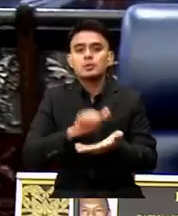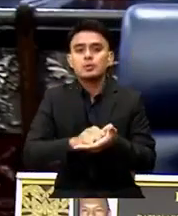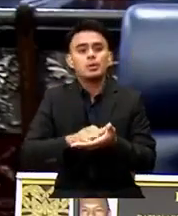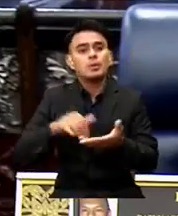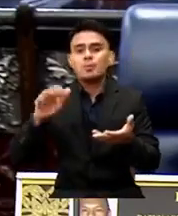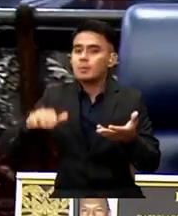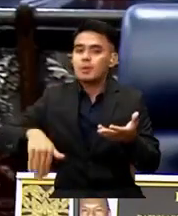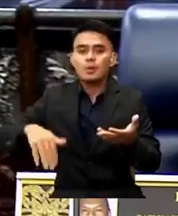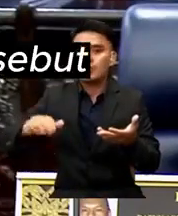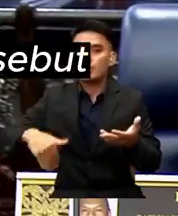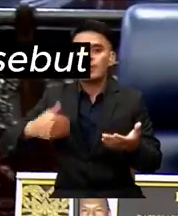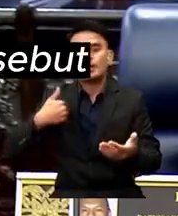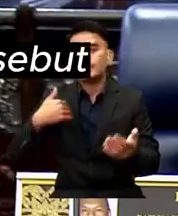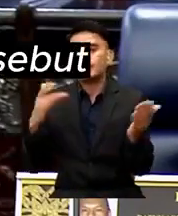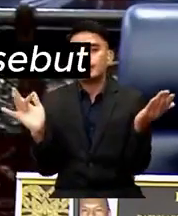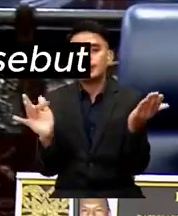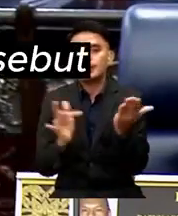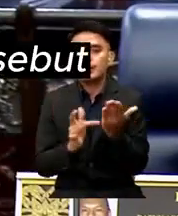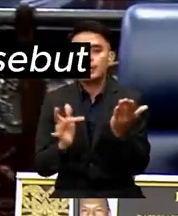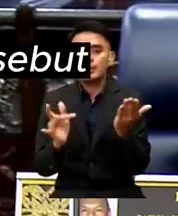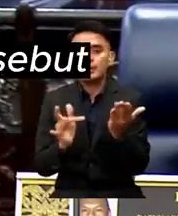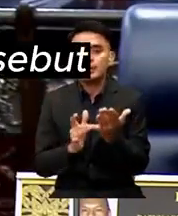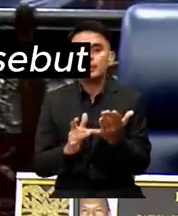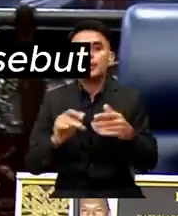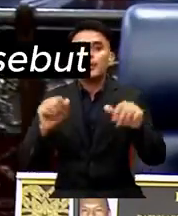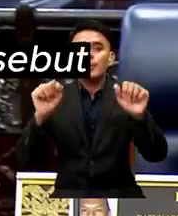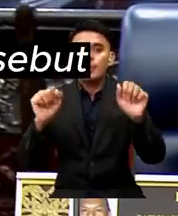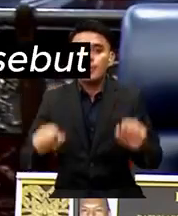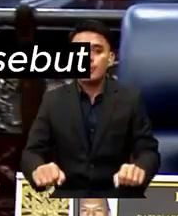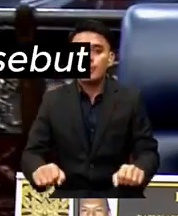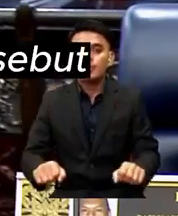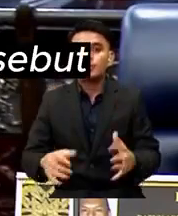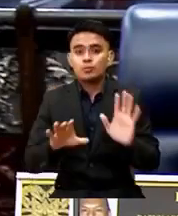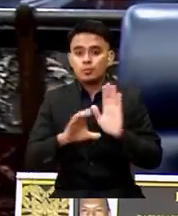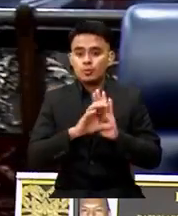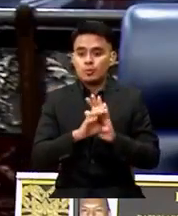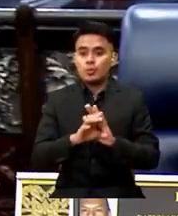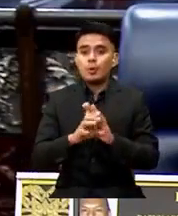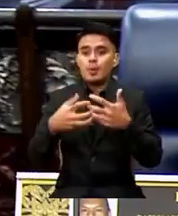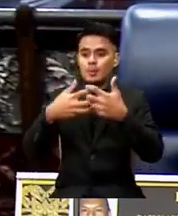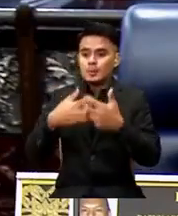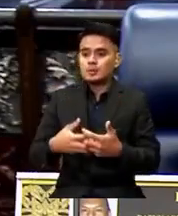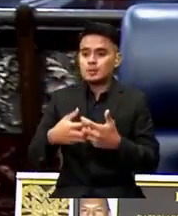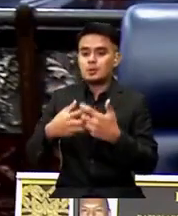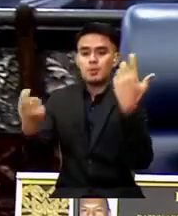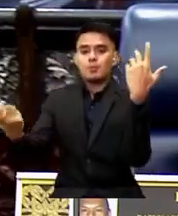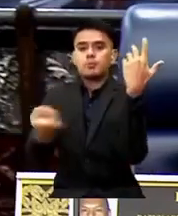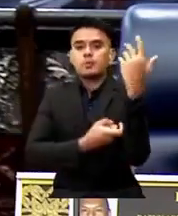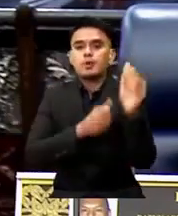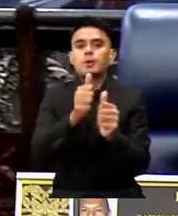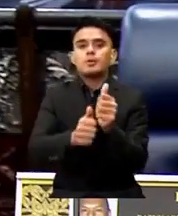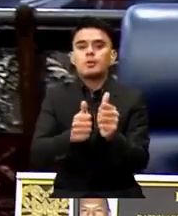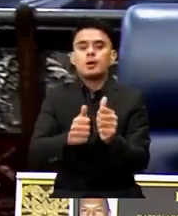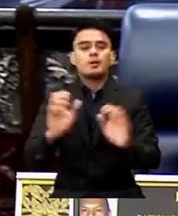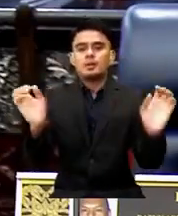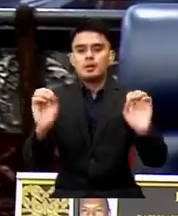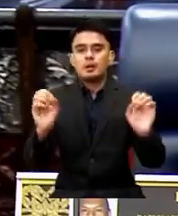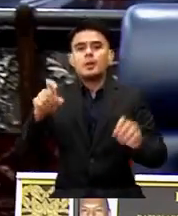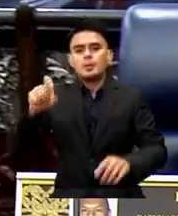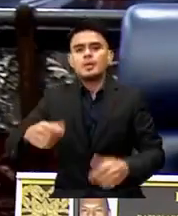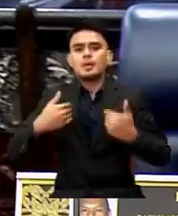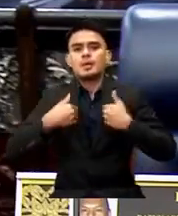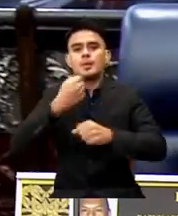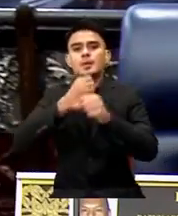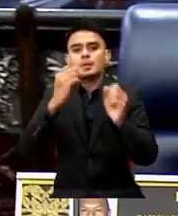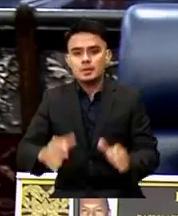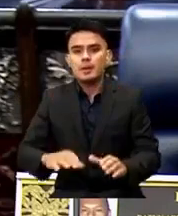jumpa teknologi yang boleh pergi mesin pergi kutip buah tersebut. Dia masih memerlukan manual. Dan